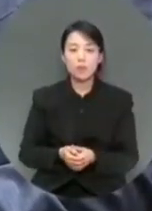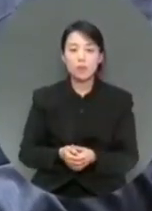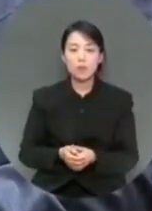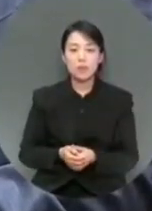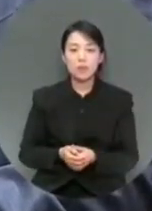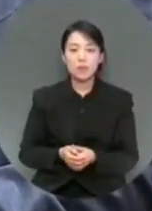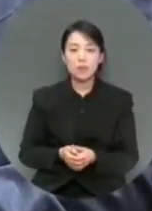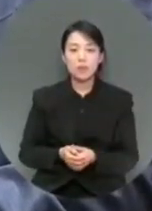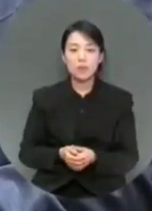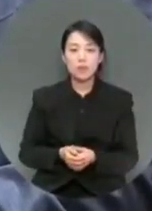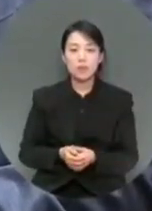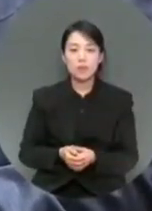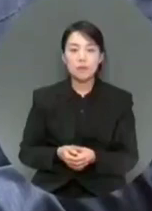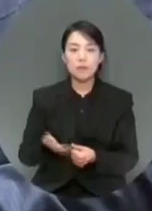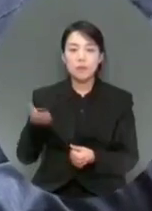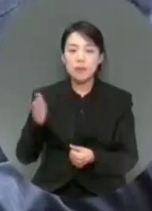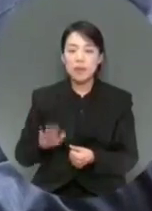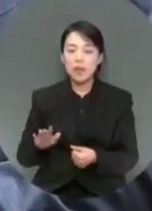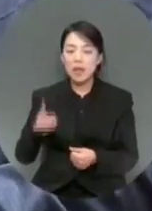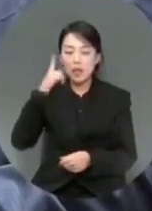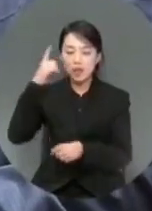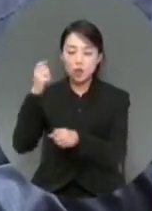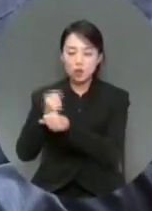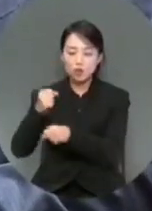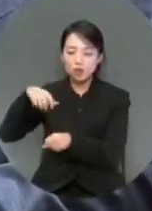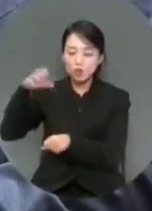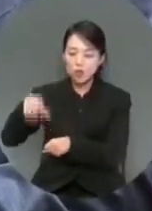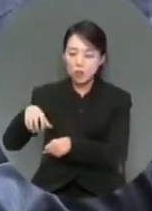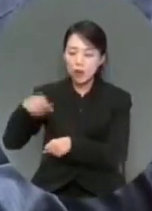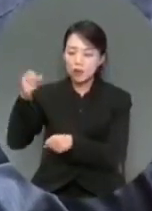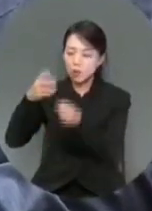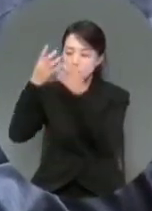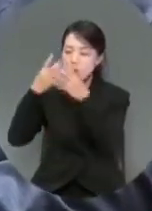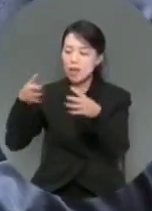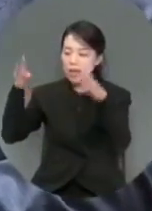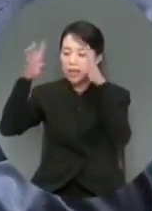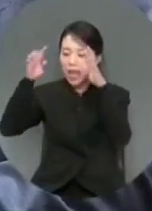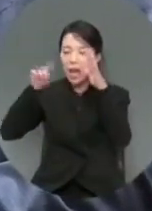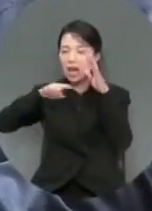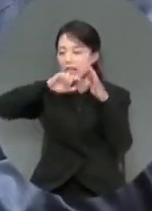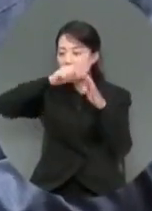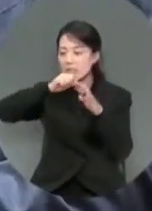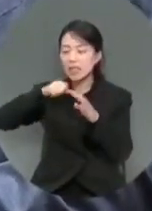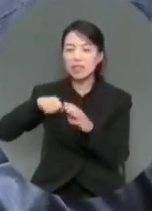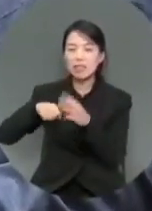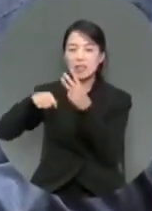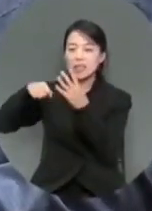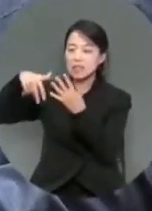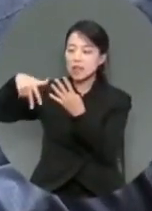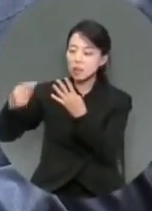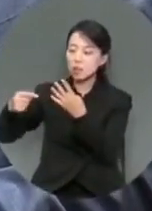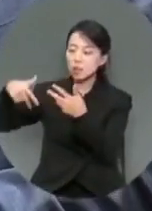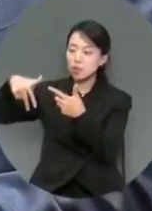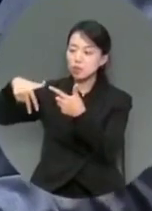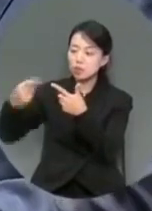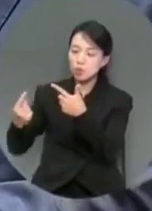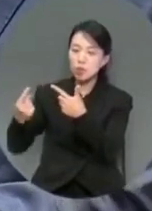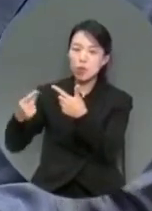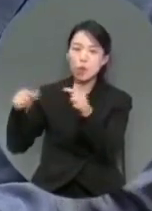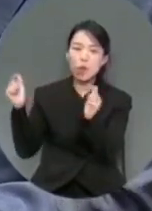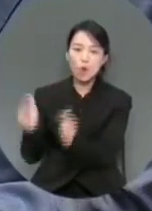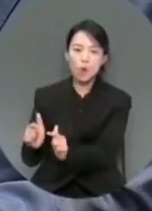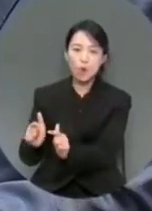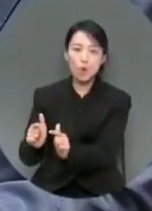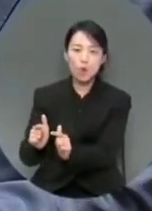그런데 주요 연구기관과 대학에 돌아가는 예산은 4조에서 6조를 막 삭감해버린단 말이죠. 그러면 자 기업의 R&D